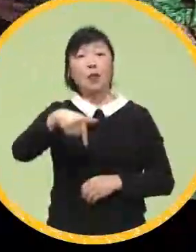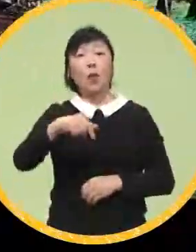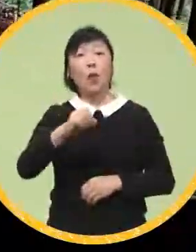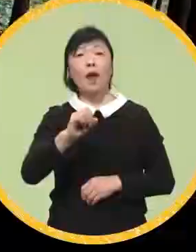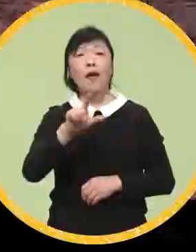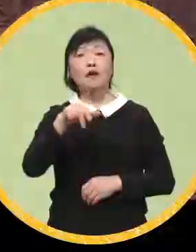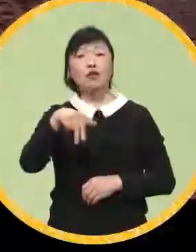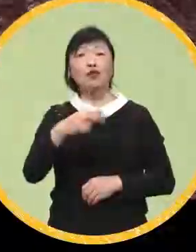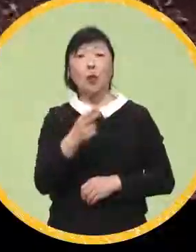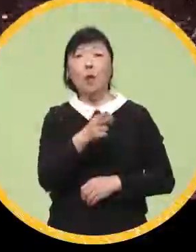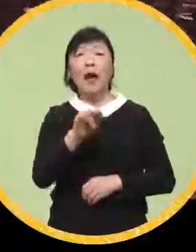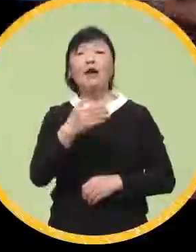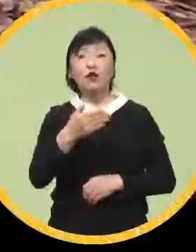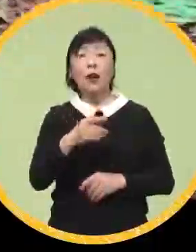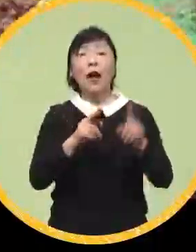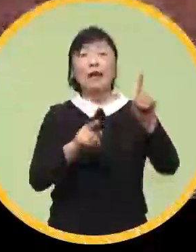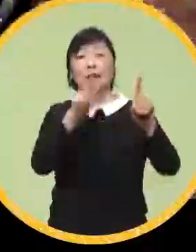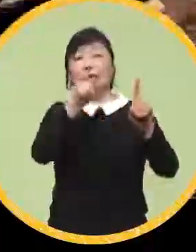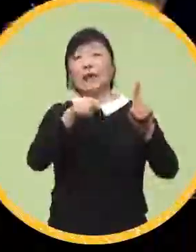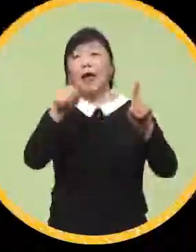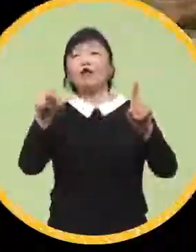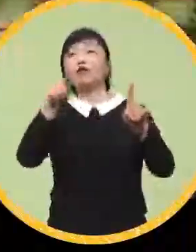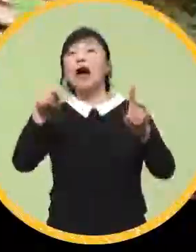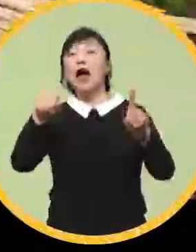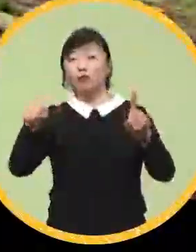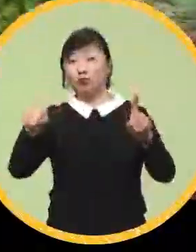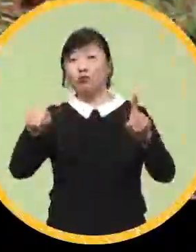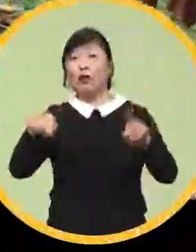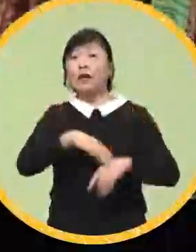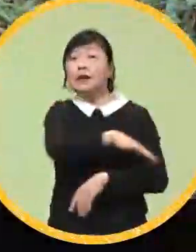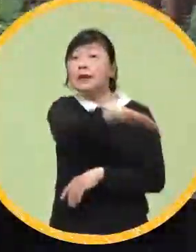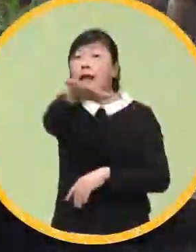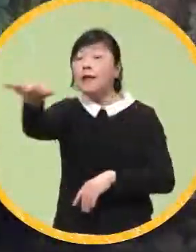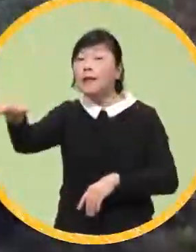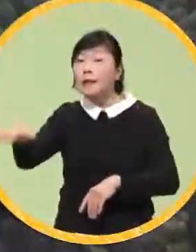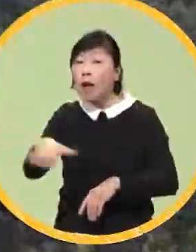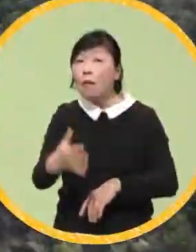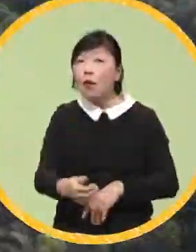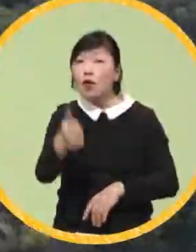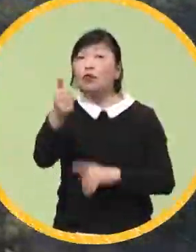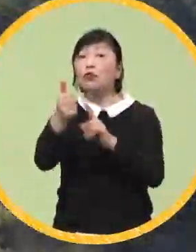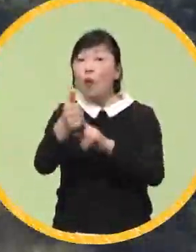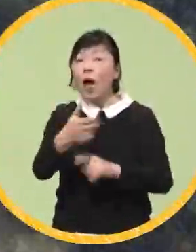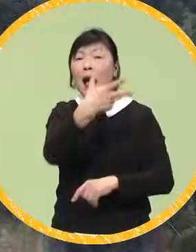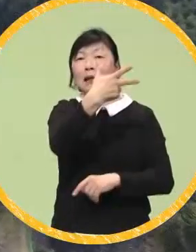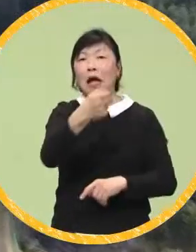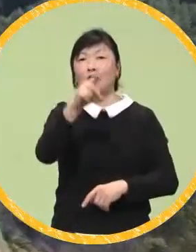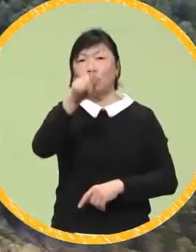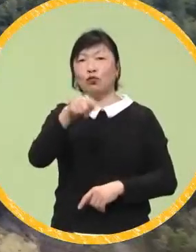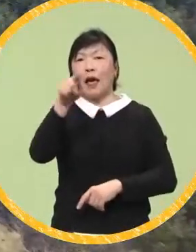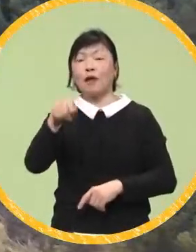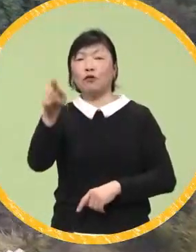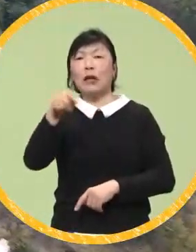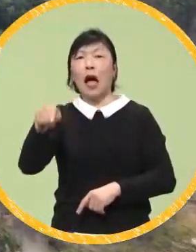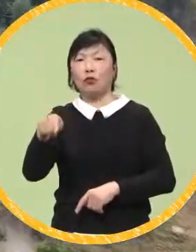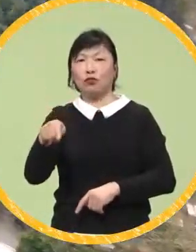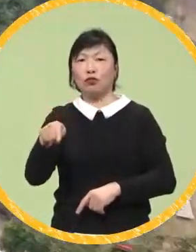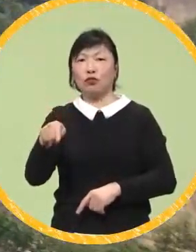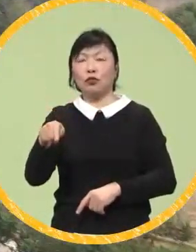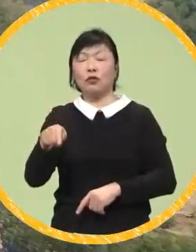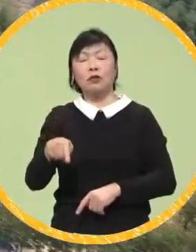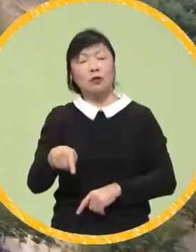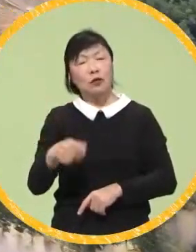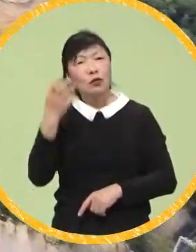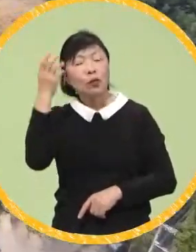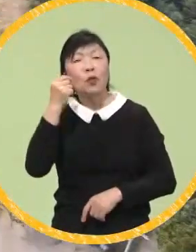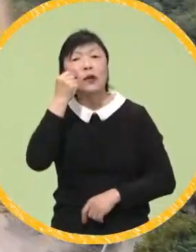自体は1 a クタールぐらいなんですけれども全体であのオーナーの敷地は70ヘクタールになりますその訃報がつかないですけど